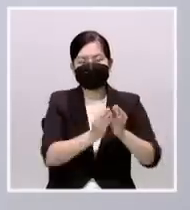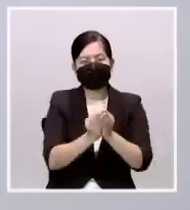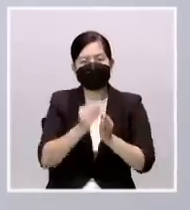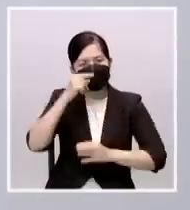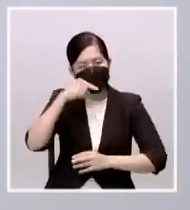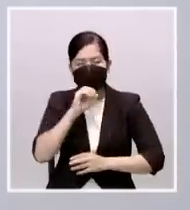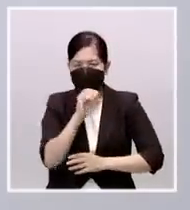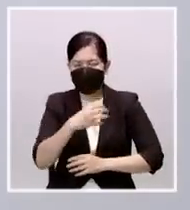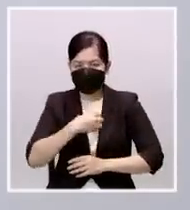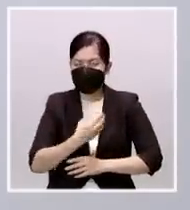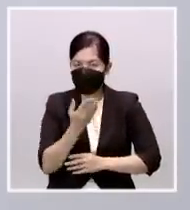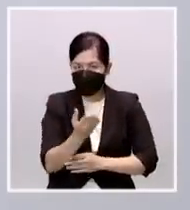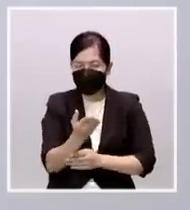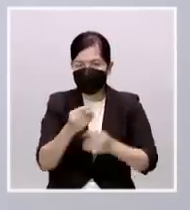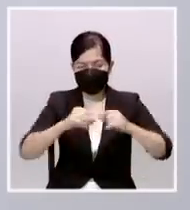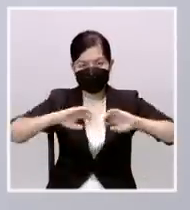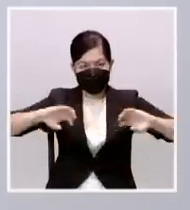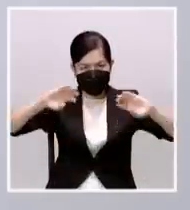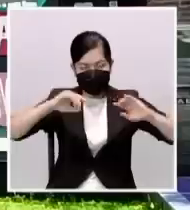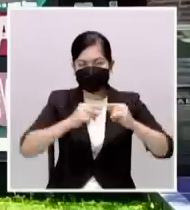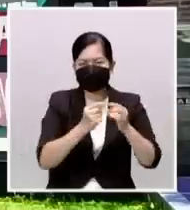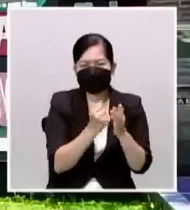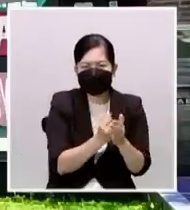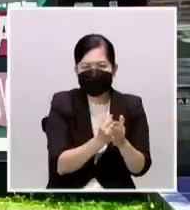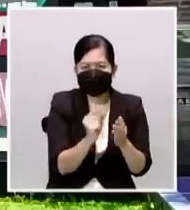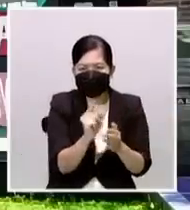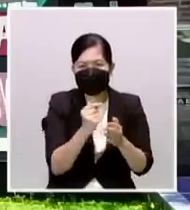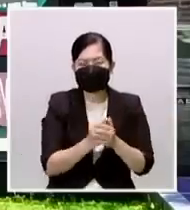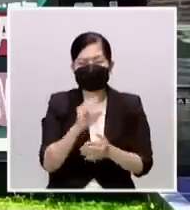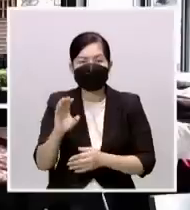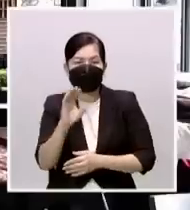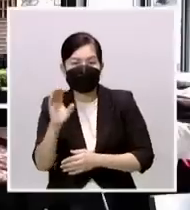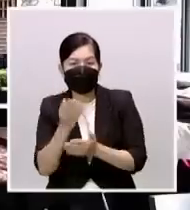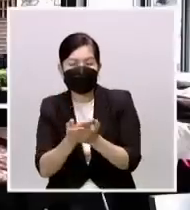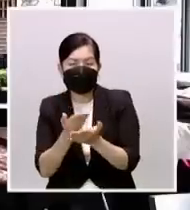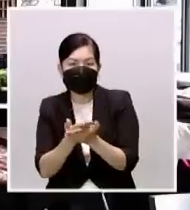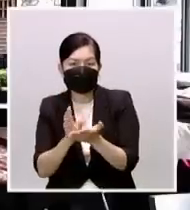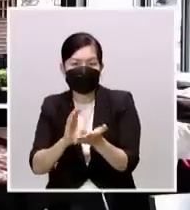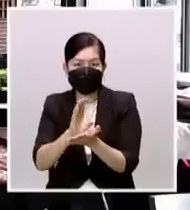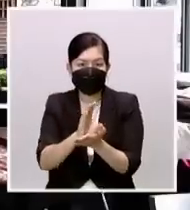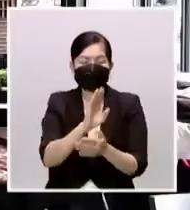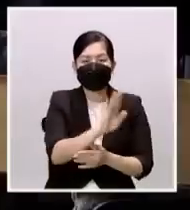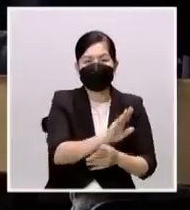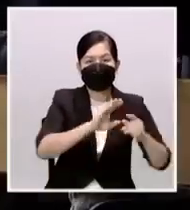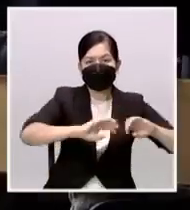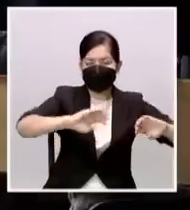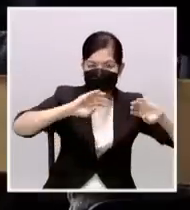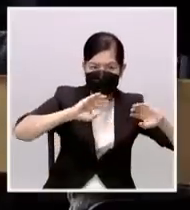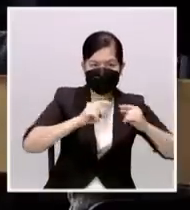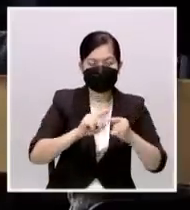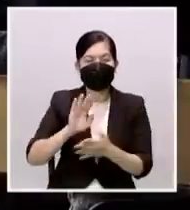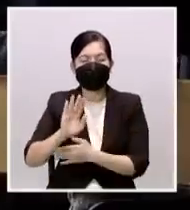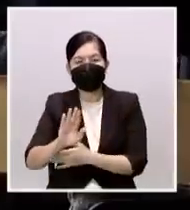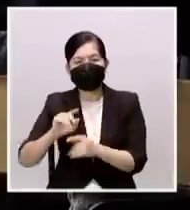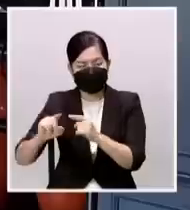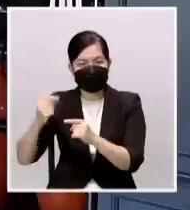ก็คือเป็นการช่วยแบบเฉพาะหน้าตอนนี้เลยก็คืออยากให้รัฐบาลเนี่ยไปหาเงินไม่ว่าจะเป็นเงินของรัฐ หรือรับการ